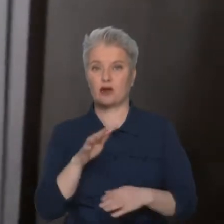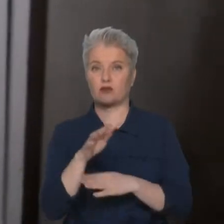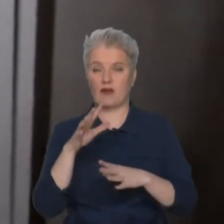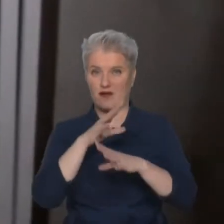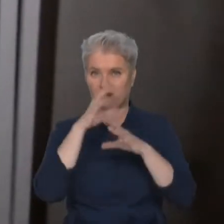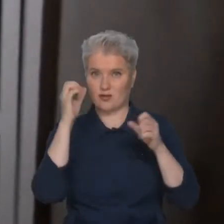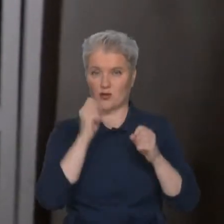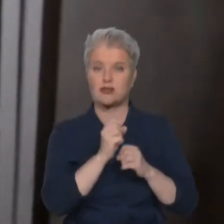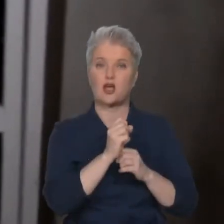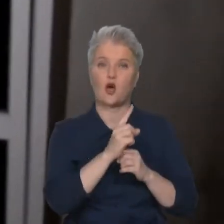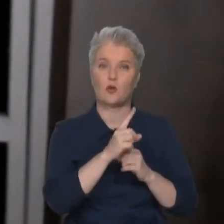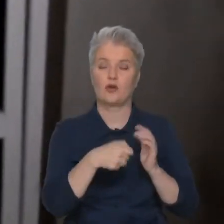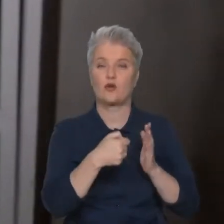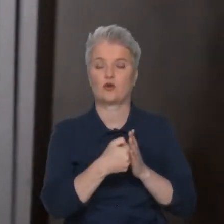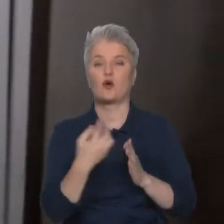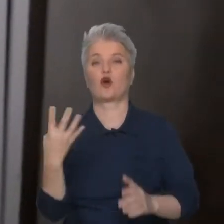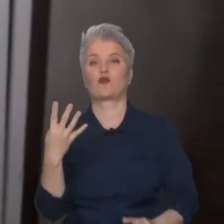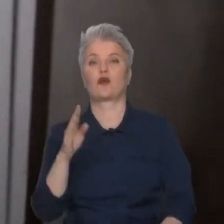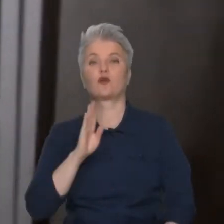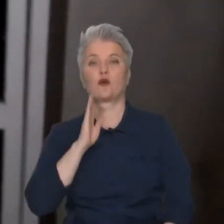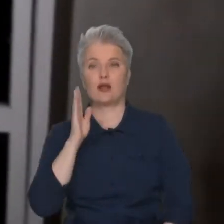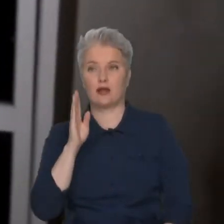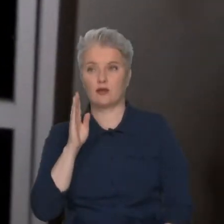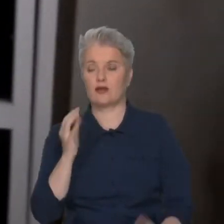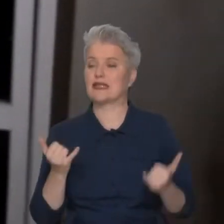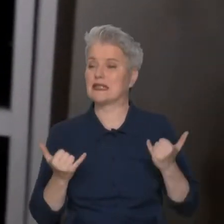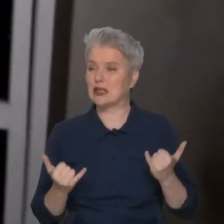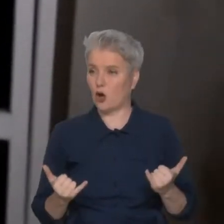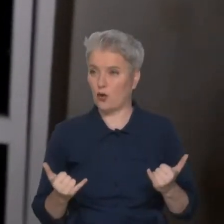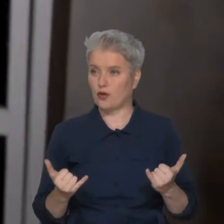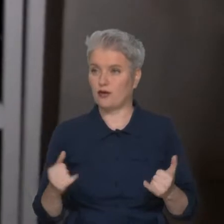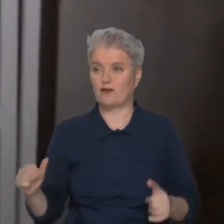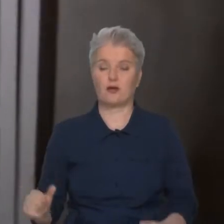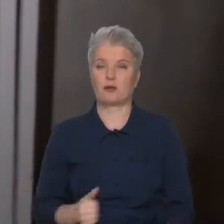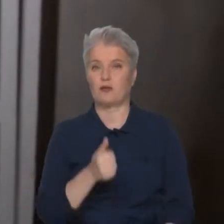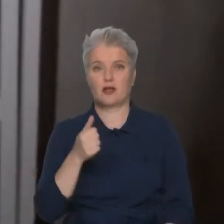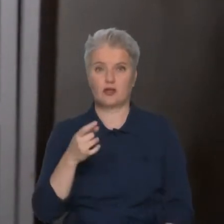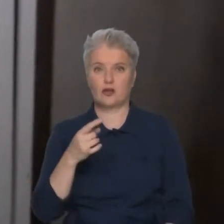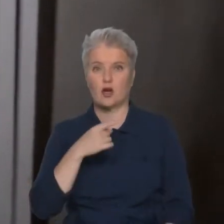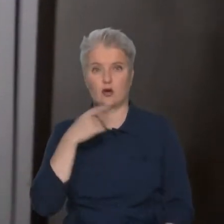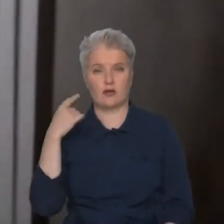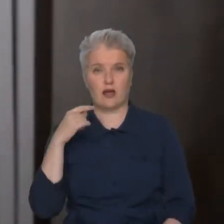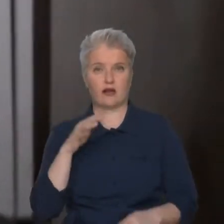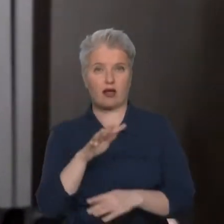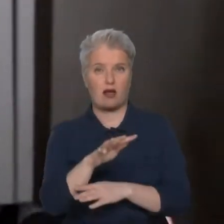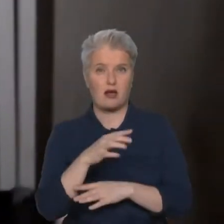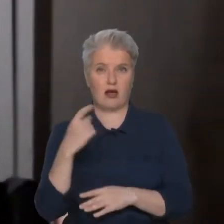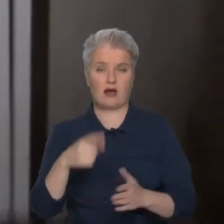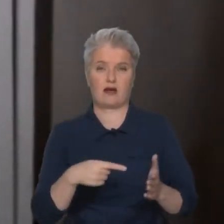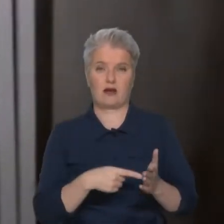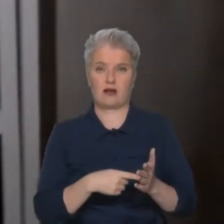переважно там з 11 і до 4 ранку. Ось сьогодні чи не вперше росіяни вдарили по Харкову